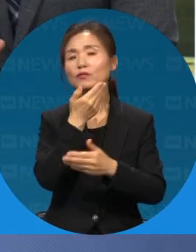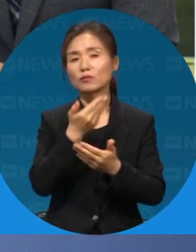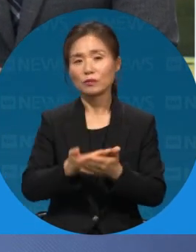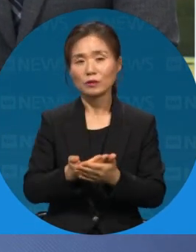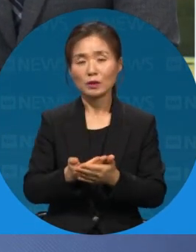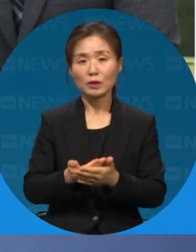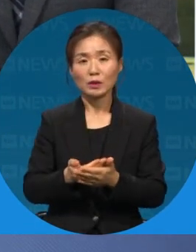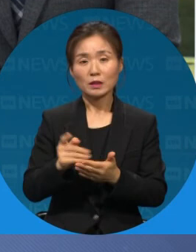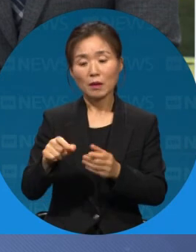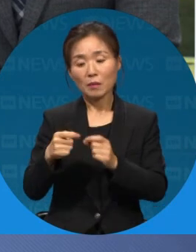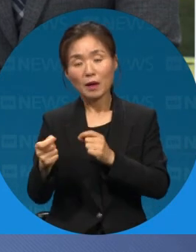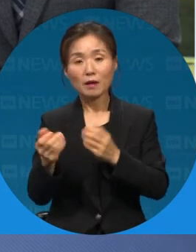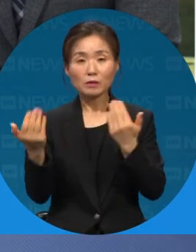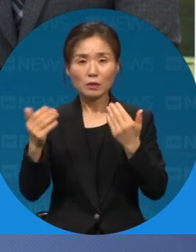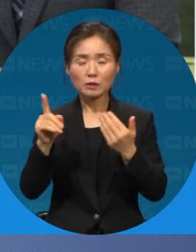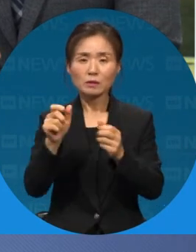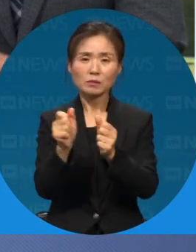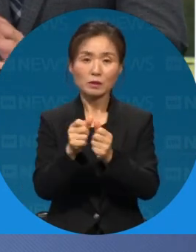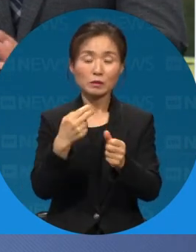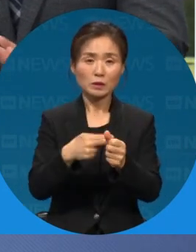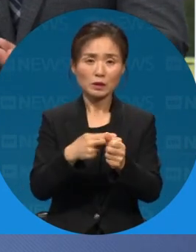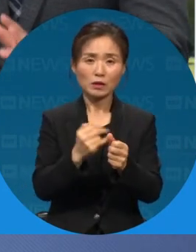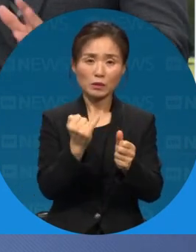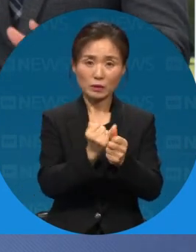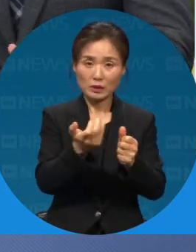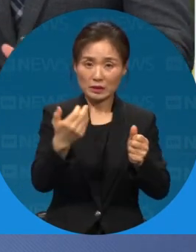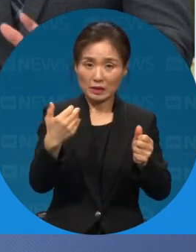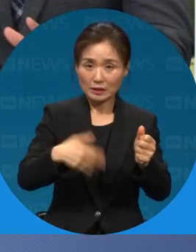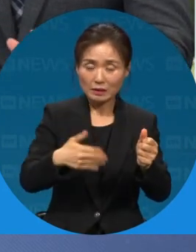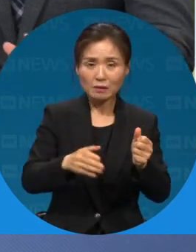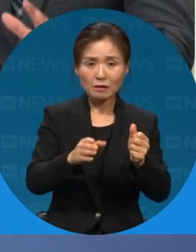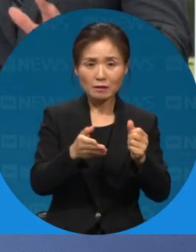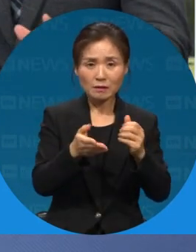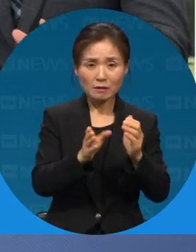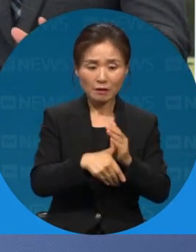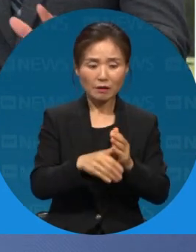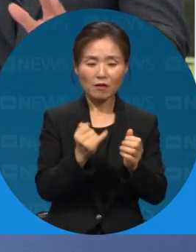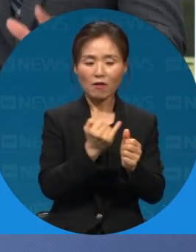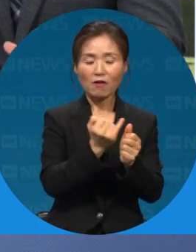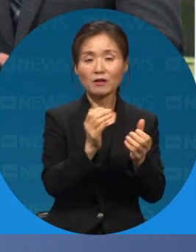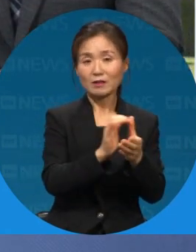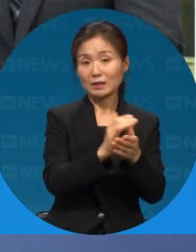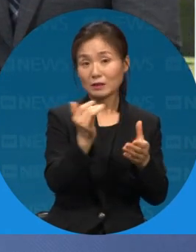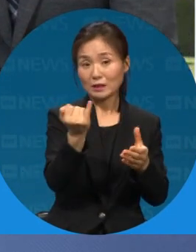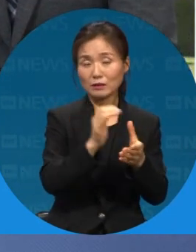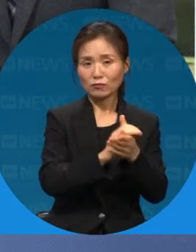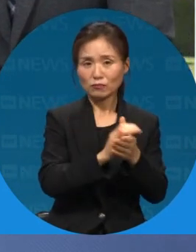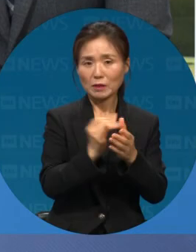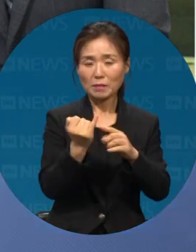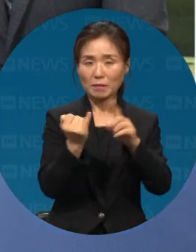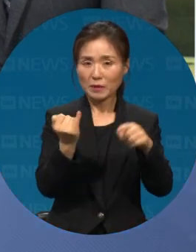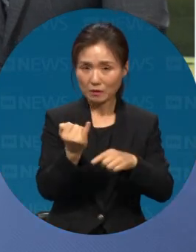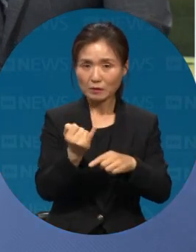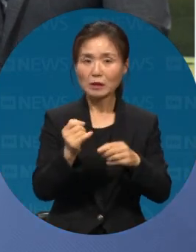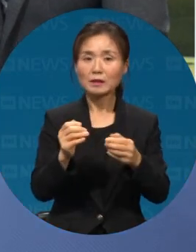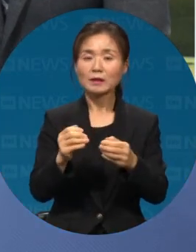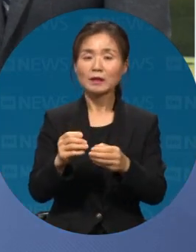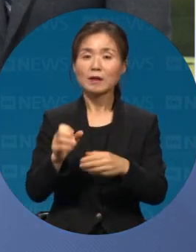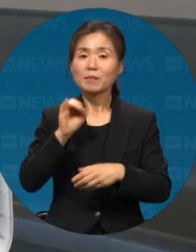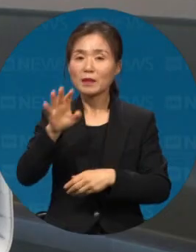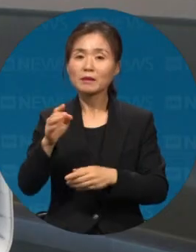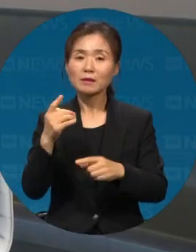자매 학교에서도 한남 선교사는 결혼 전에 자신의 여자친구의 임신 사실에 동료에게 알렸다 가 해고 당한 적이 있어